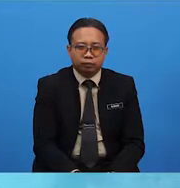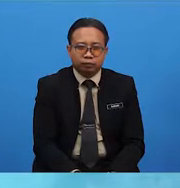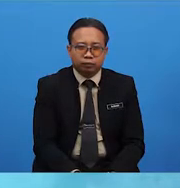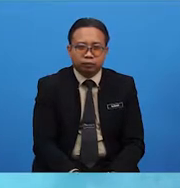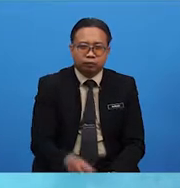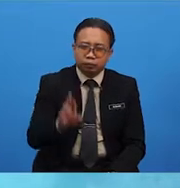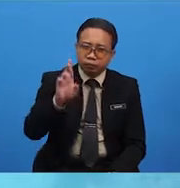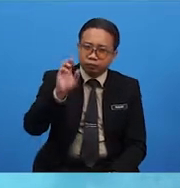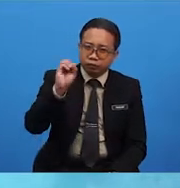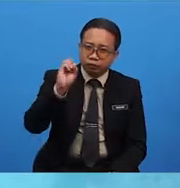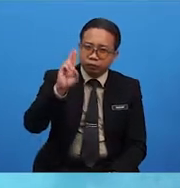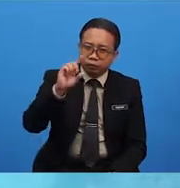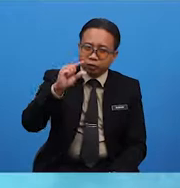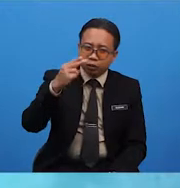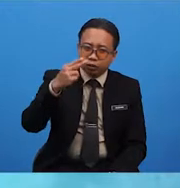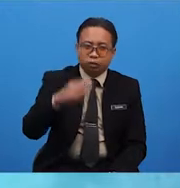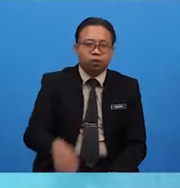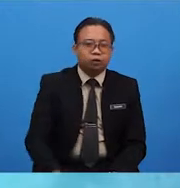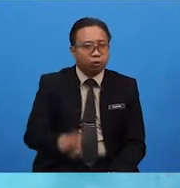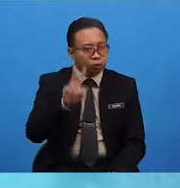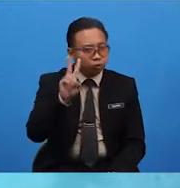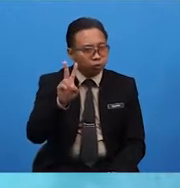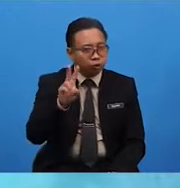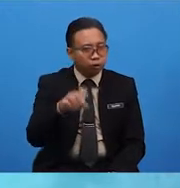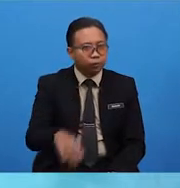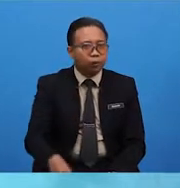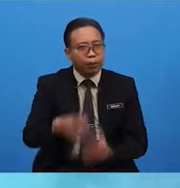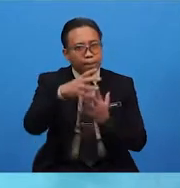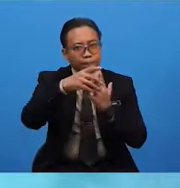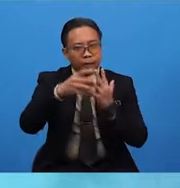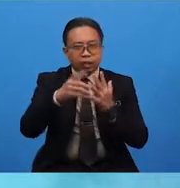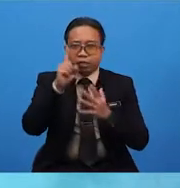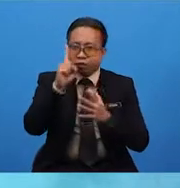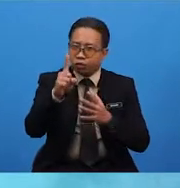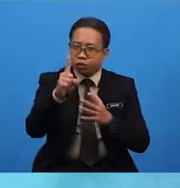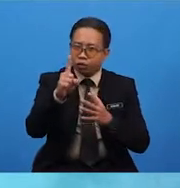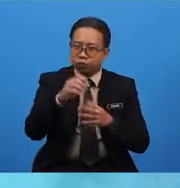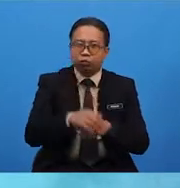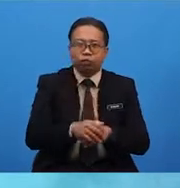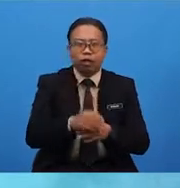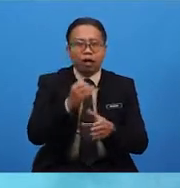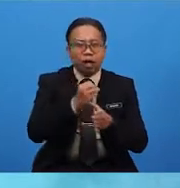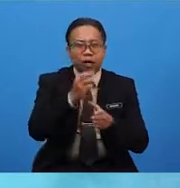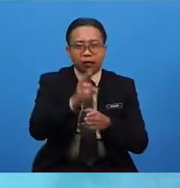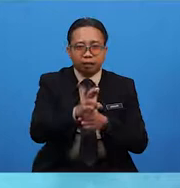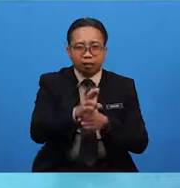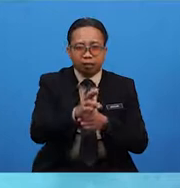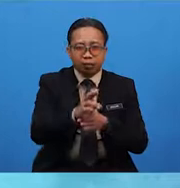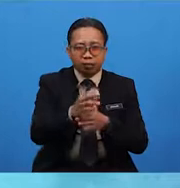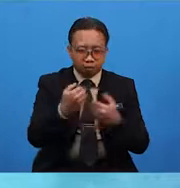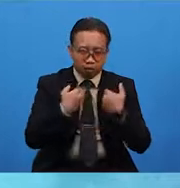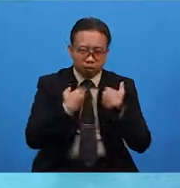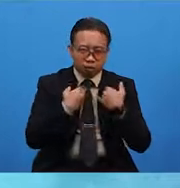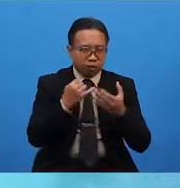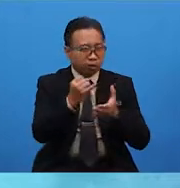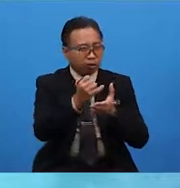drag fase kedua ini ialah pemilihan bagi satu atau beberapa